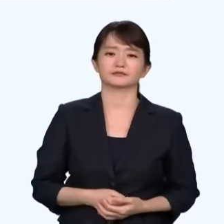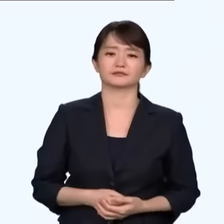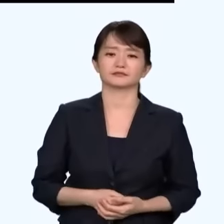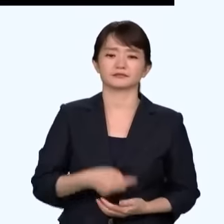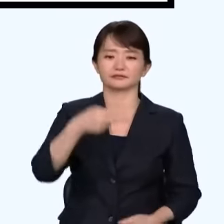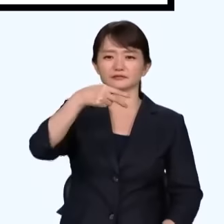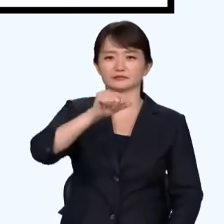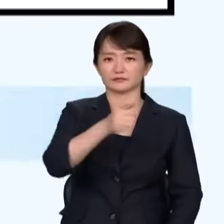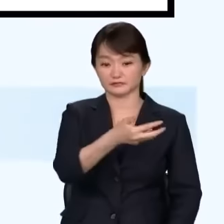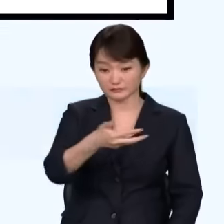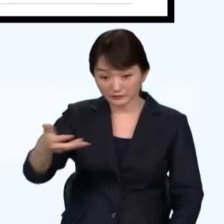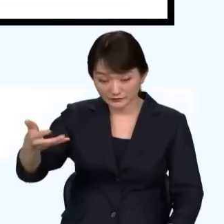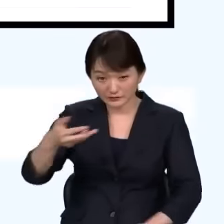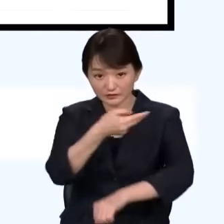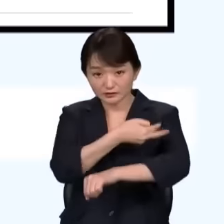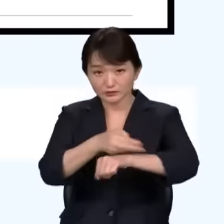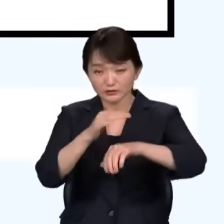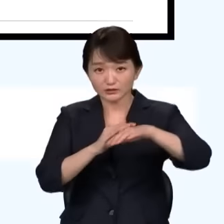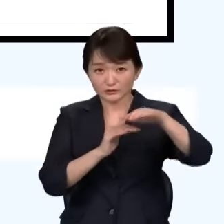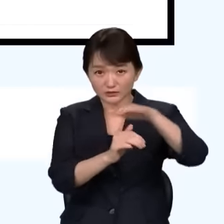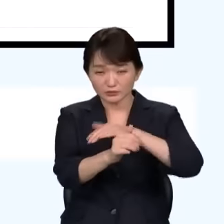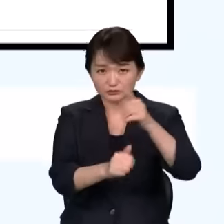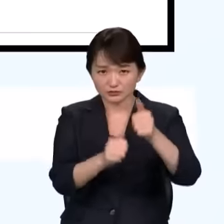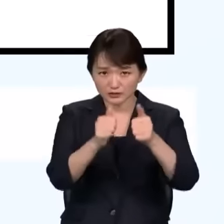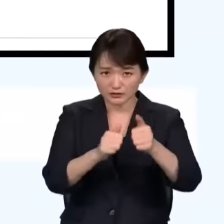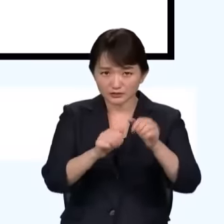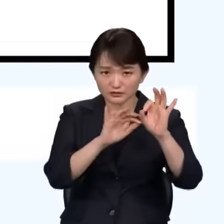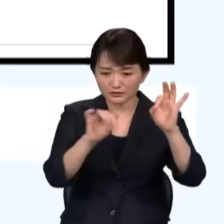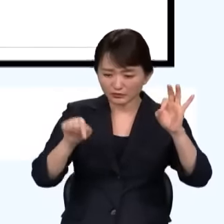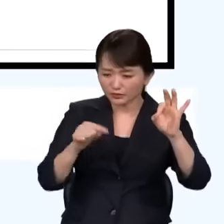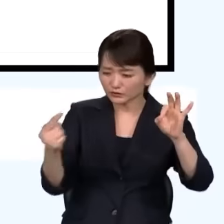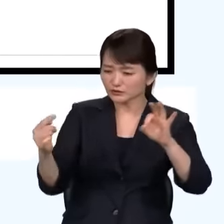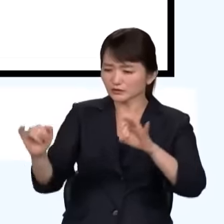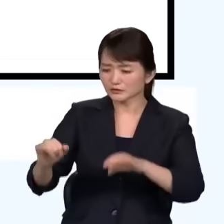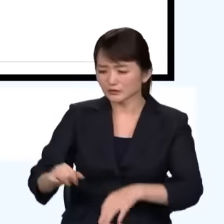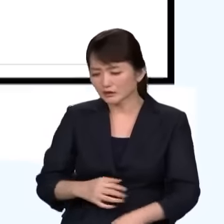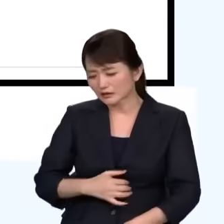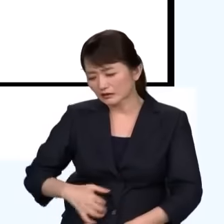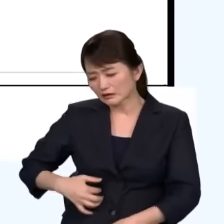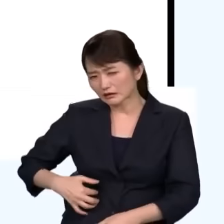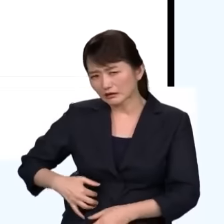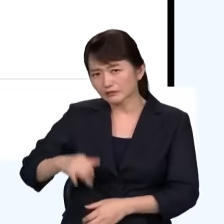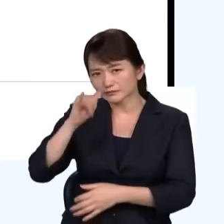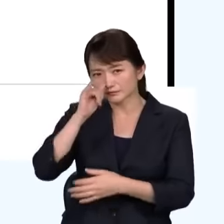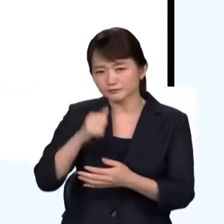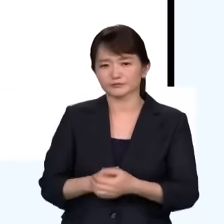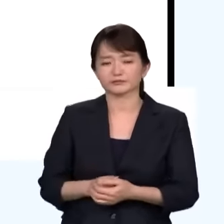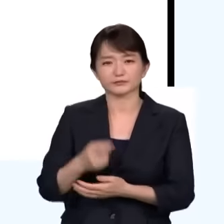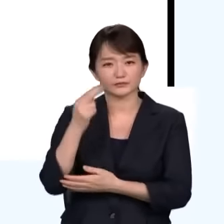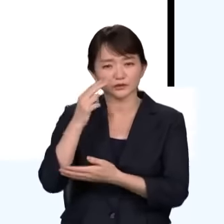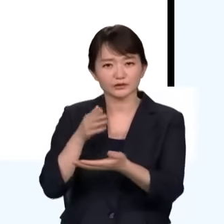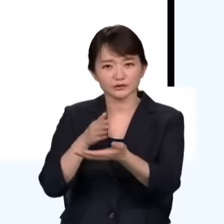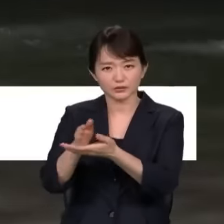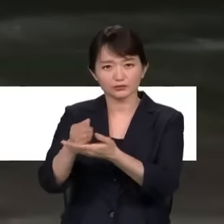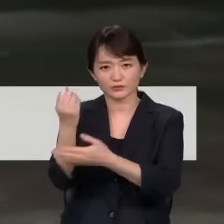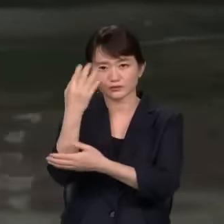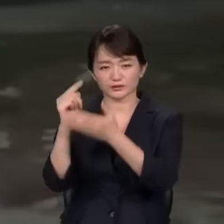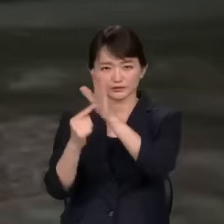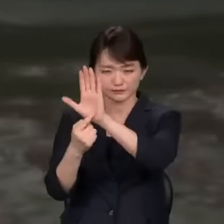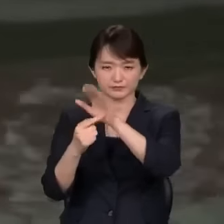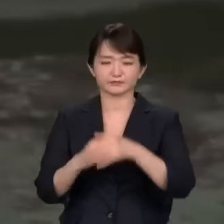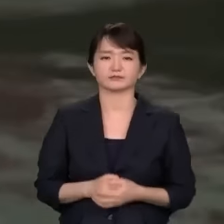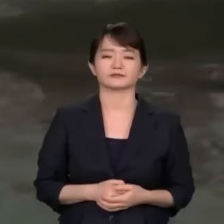센강에서 수영 경기를 한 선수 10명 중 1명은 위장염에 걸렸다. 미국의 한 의료 전문 매체가 보도한 내용입니다.